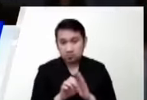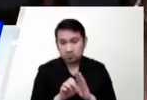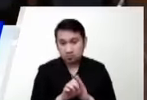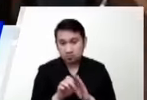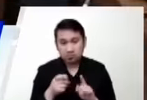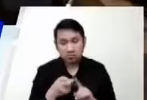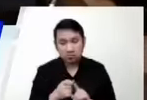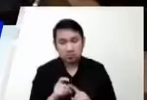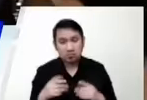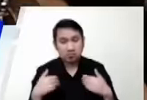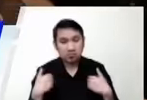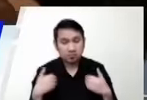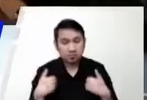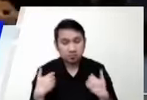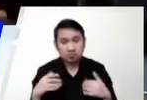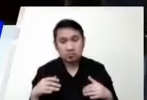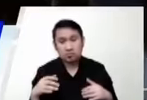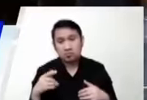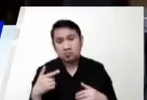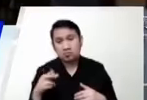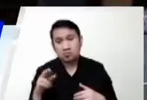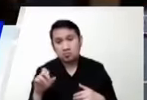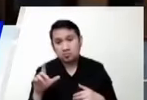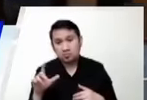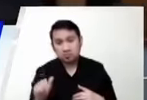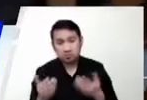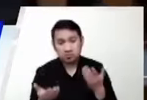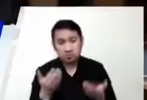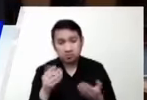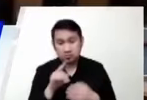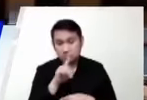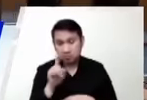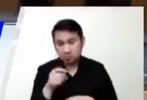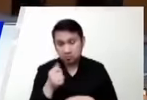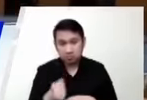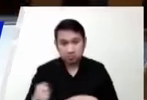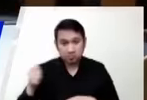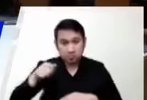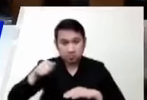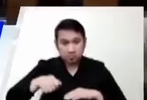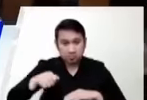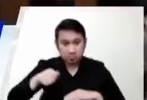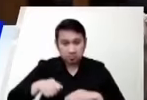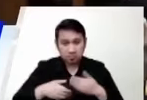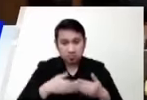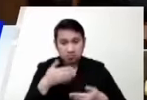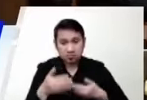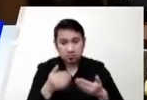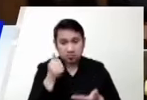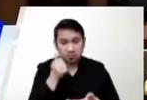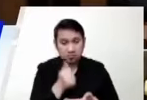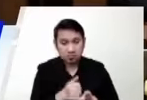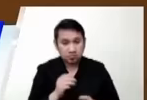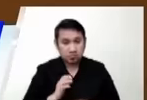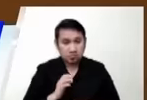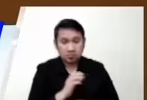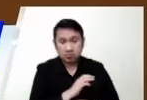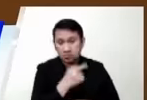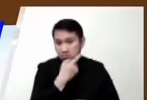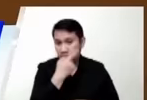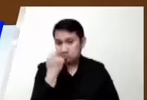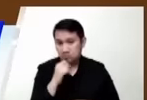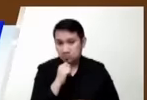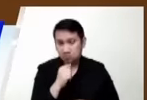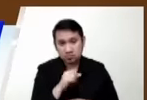at Gabriela party lists, baka makwestiyon sa Korte Suprema ang proseso ng pag-aaproba ng Kamara dahil hindi umano ito pasok sa